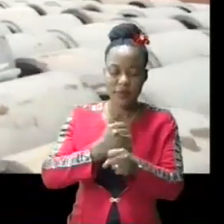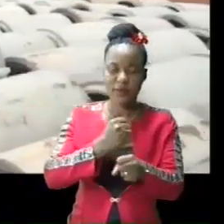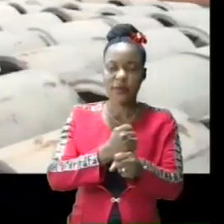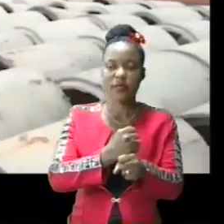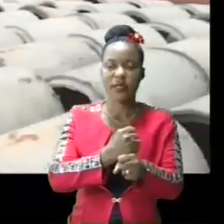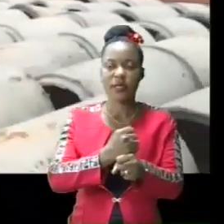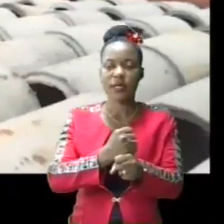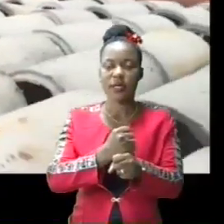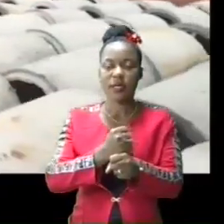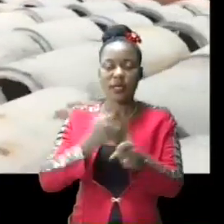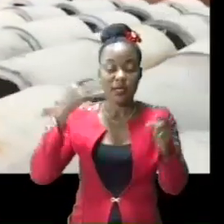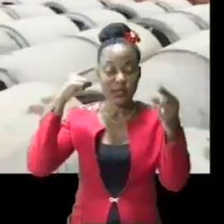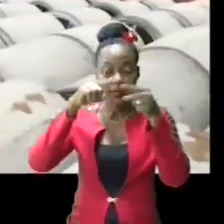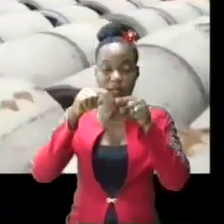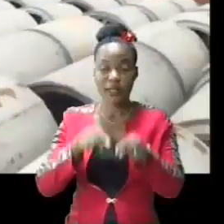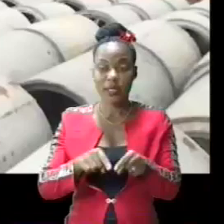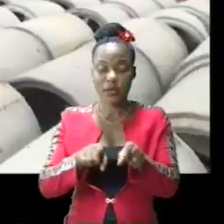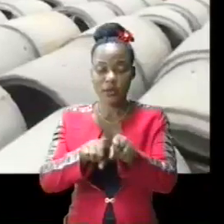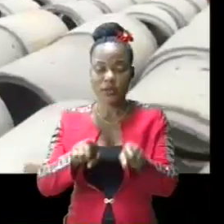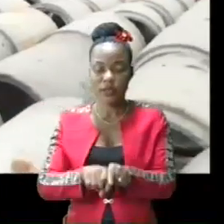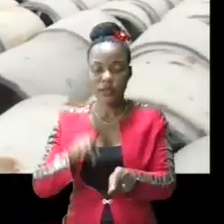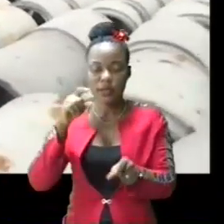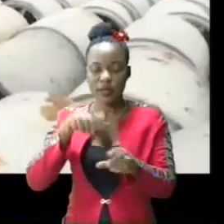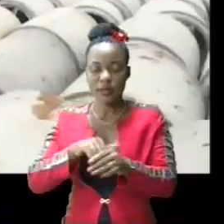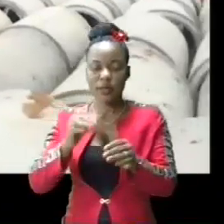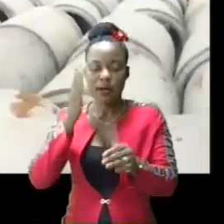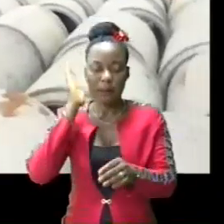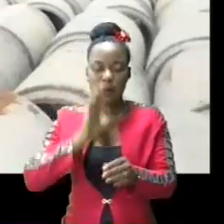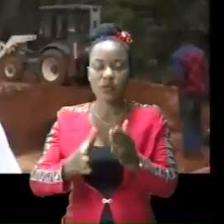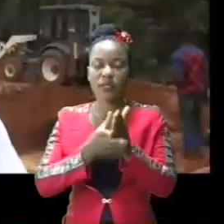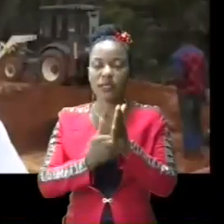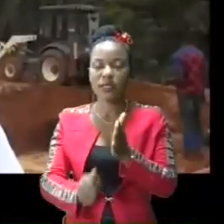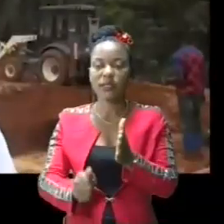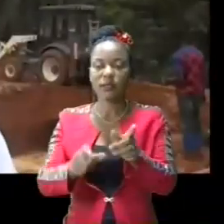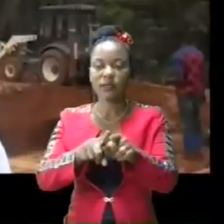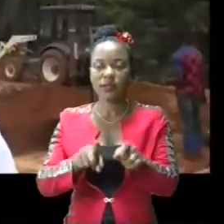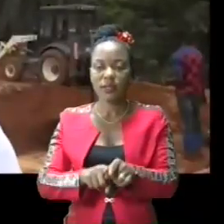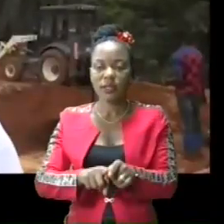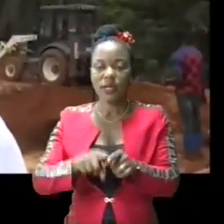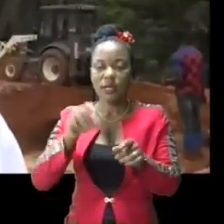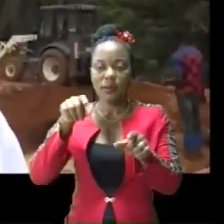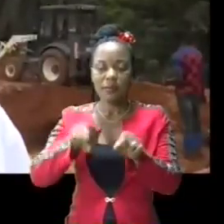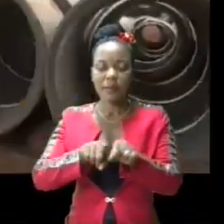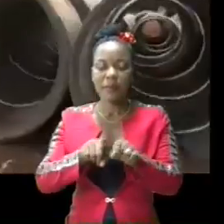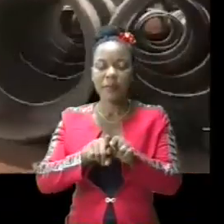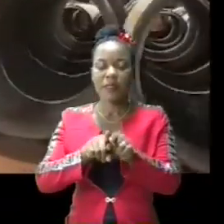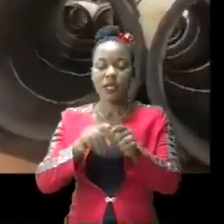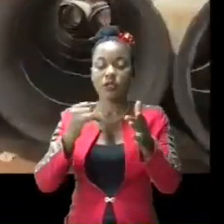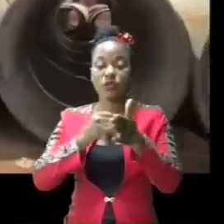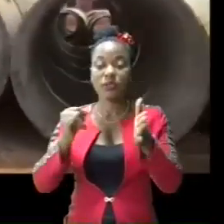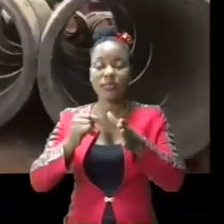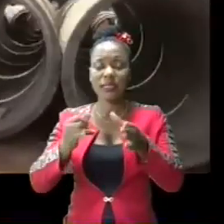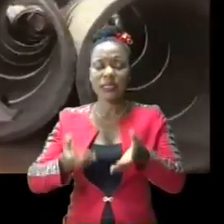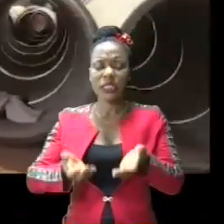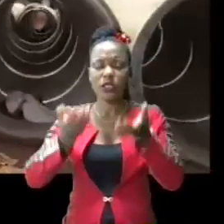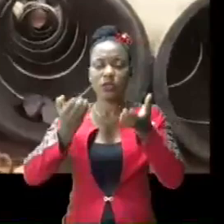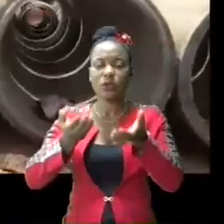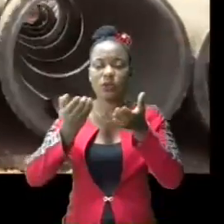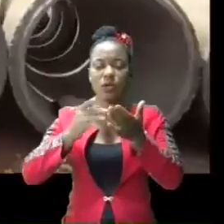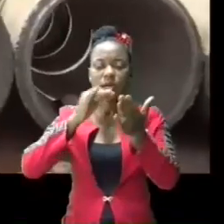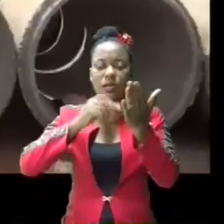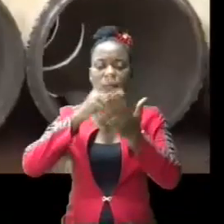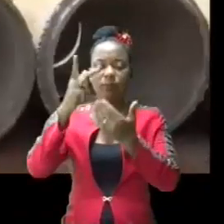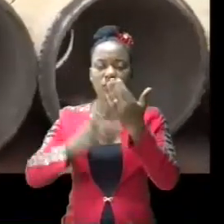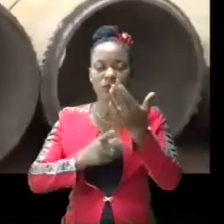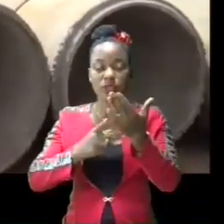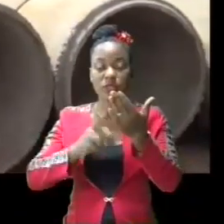les bises sont bien faites, vibrées, à de bonne qualité, qui pourra supporter même jusqu'à 60 tonnes. Initiateur du projet, le